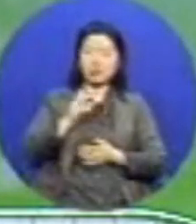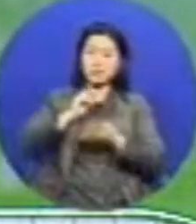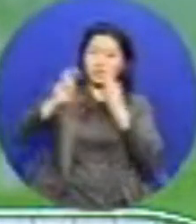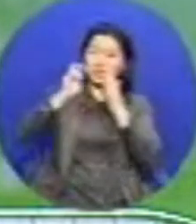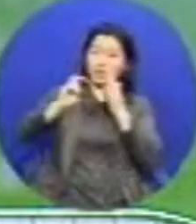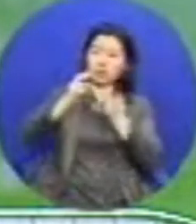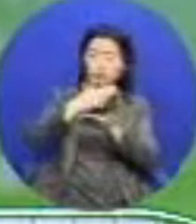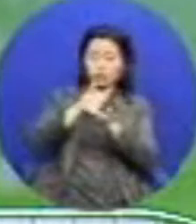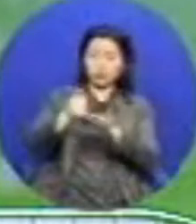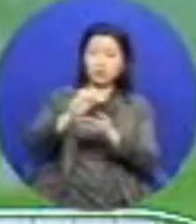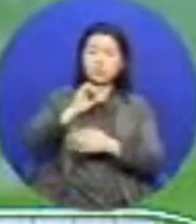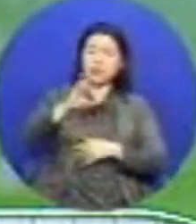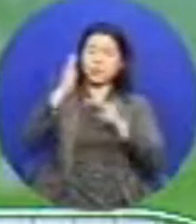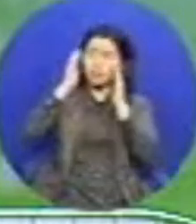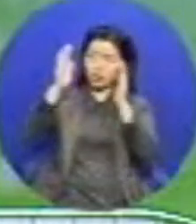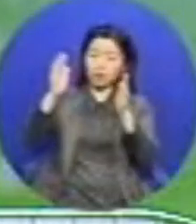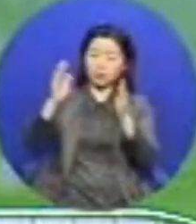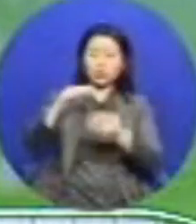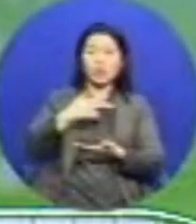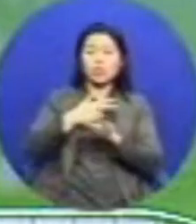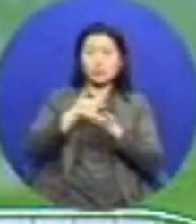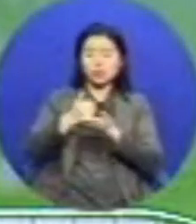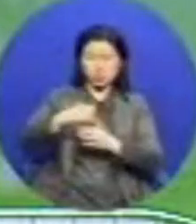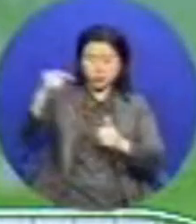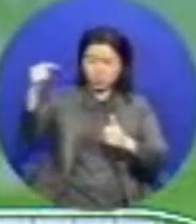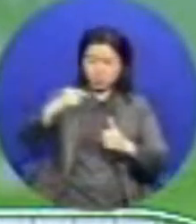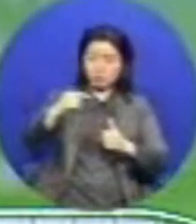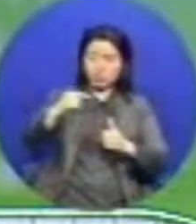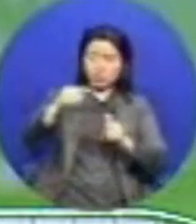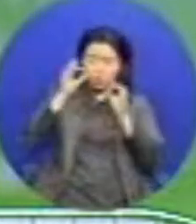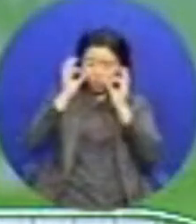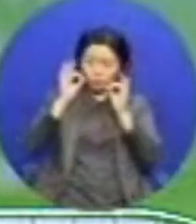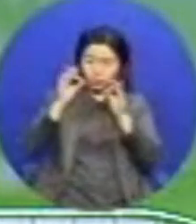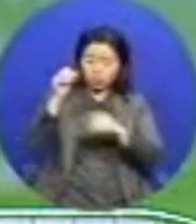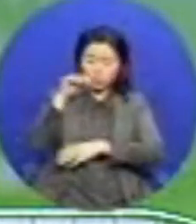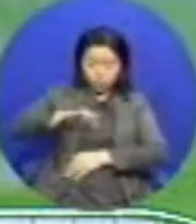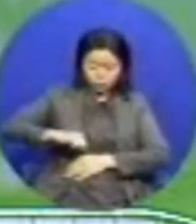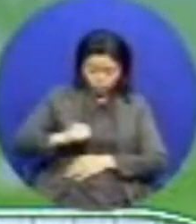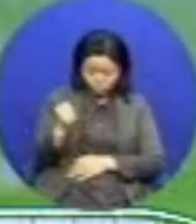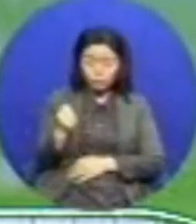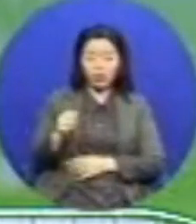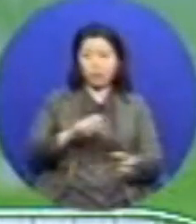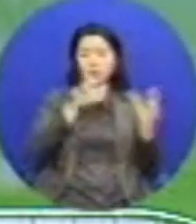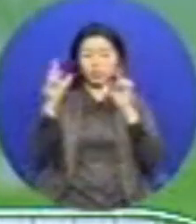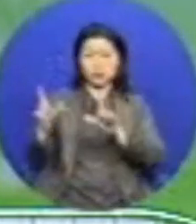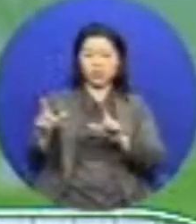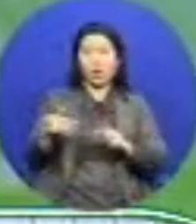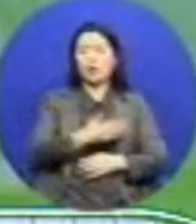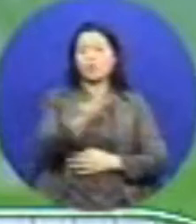주님의 지시에 만 순종하고 살것 뿐입니다 여러분이 그렇게 고백하세요